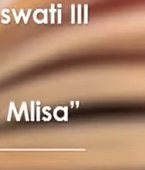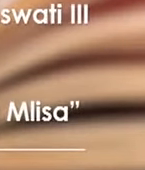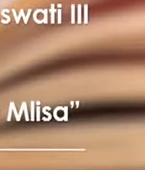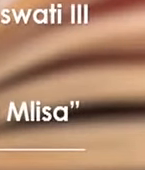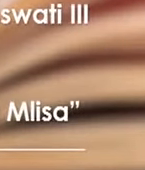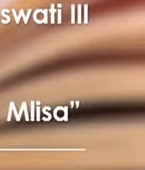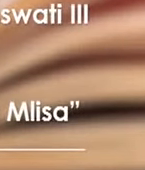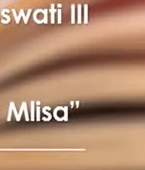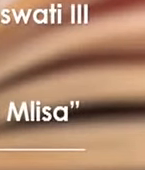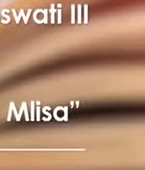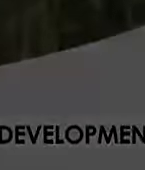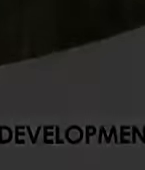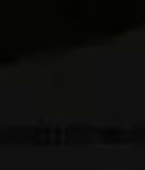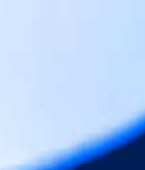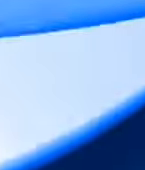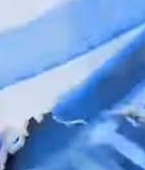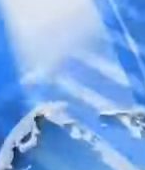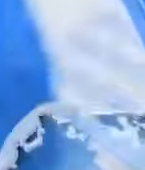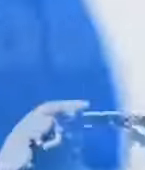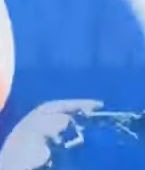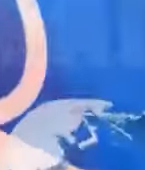mlisa.